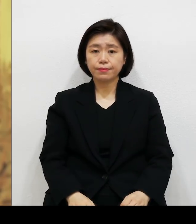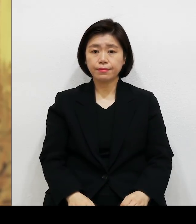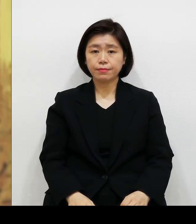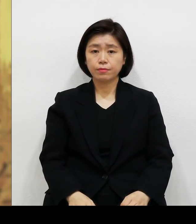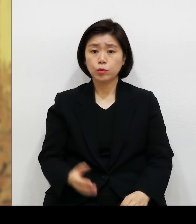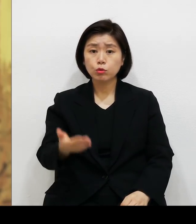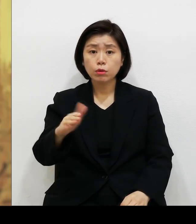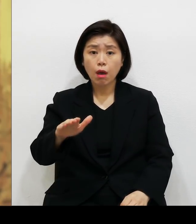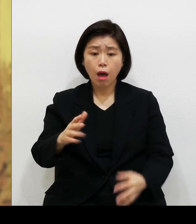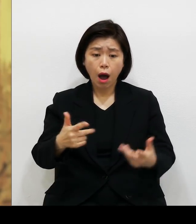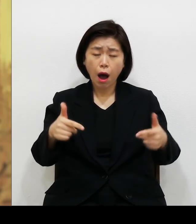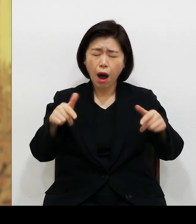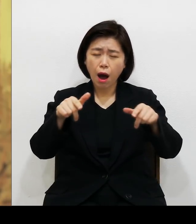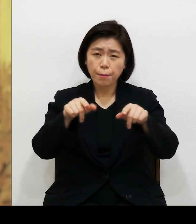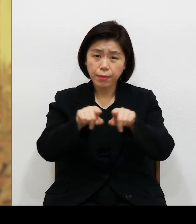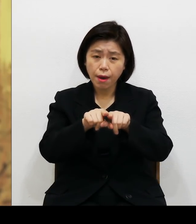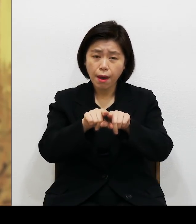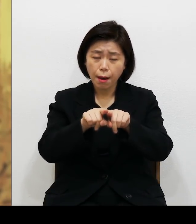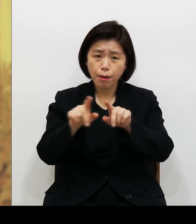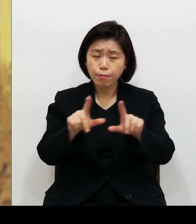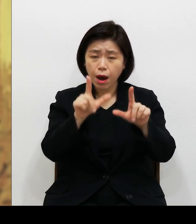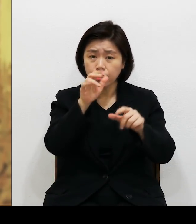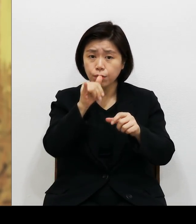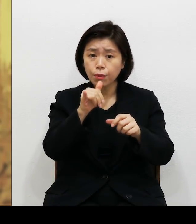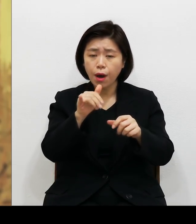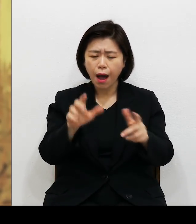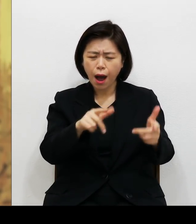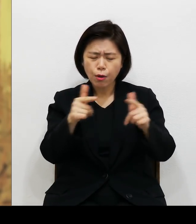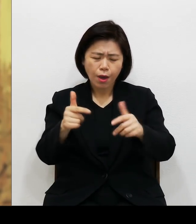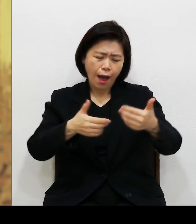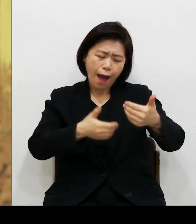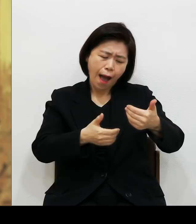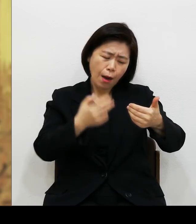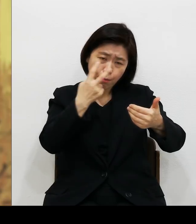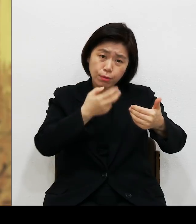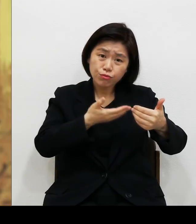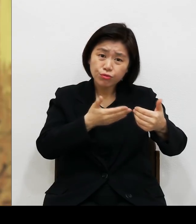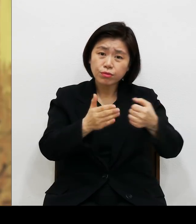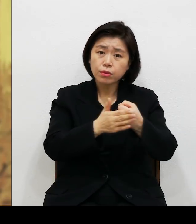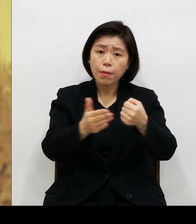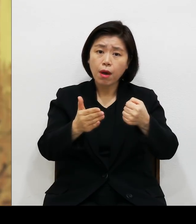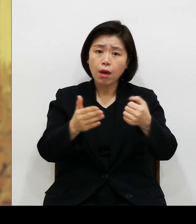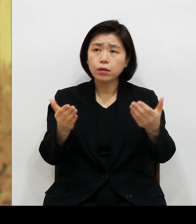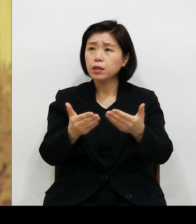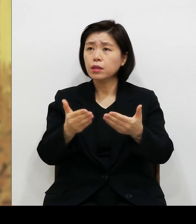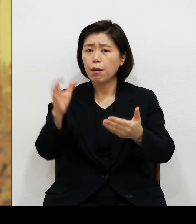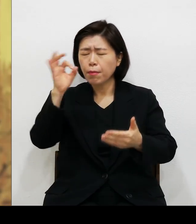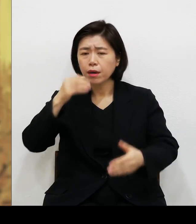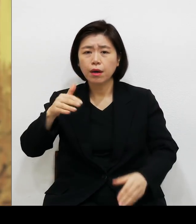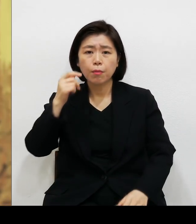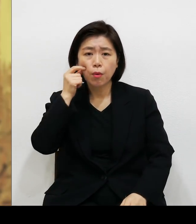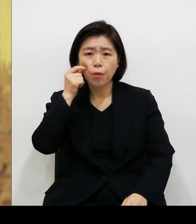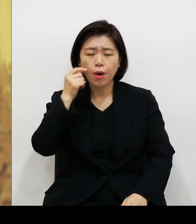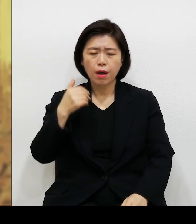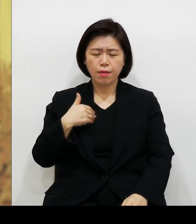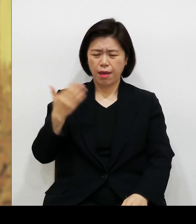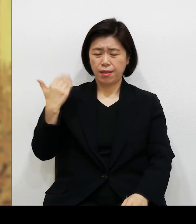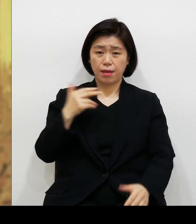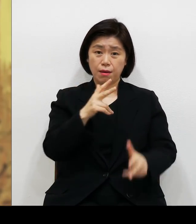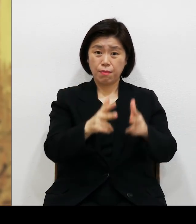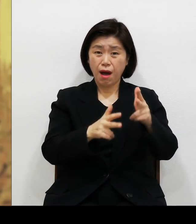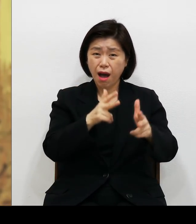일을 못 하게 되잖아요. 네. 그런데 저도 뭐 당장 사회생활을 했던 사람이니까 뭐 신용대출도 있었을 것이고 그렇죠. 뭐 다른 뭐